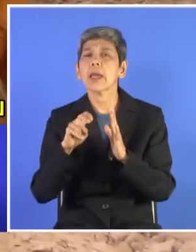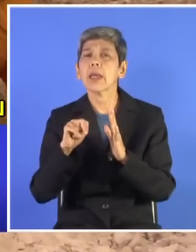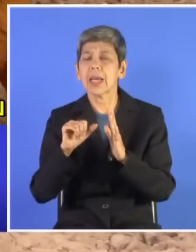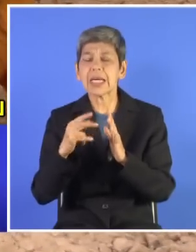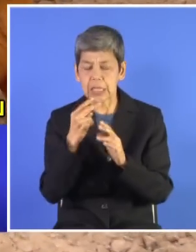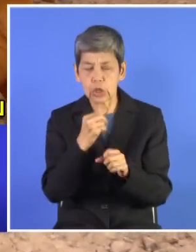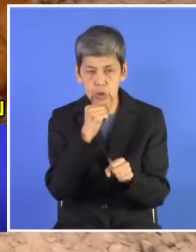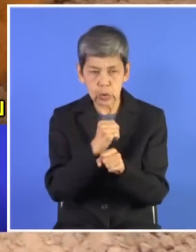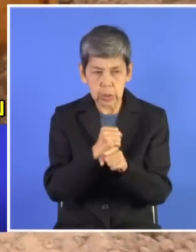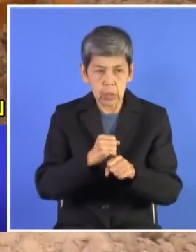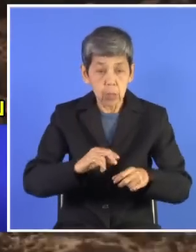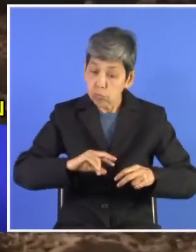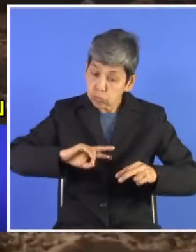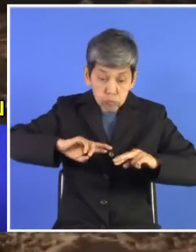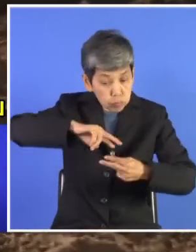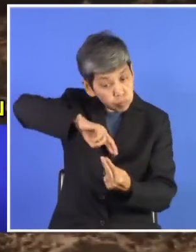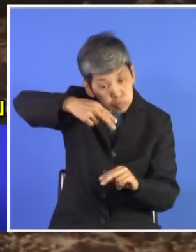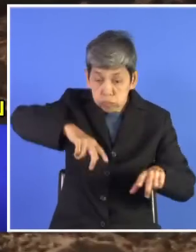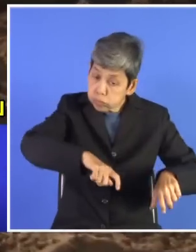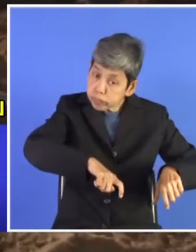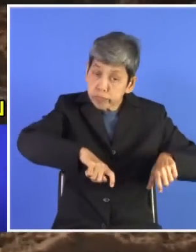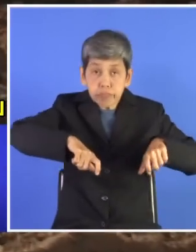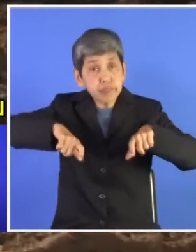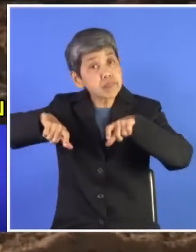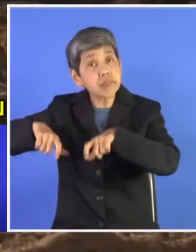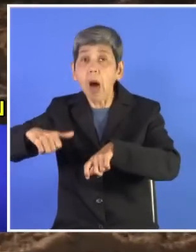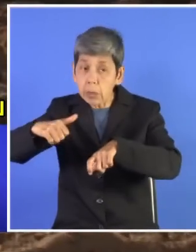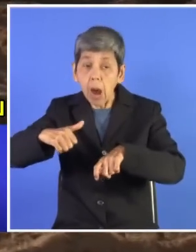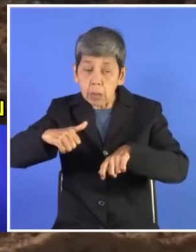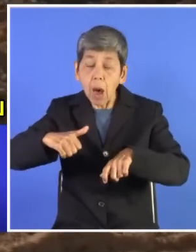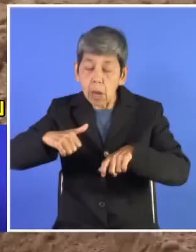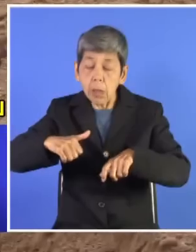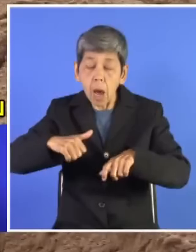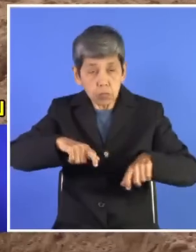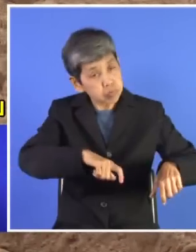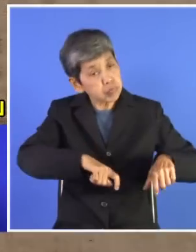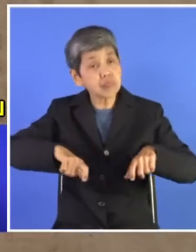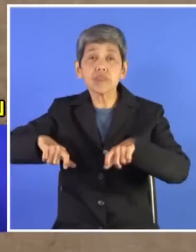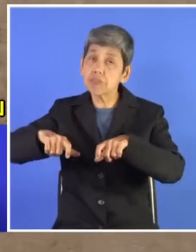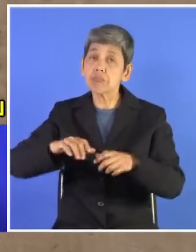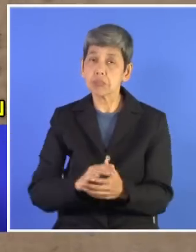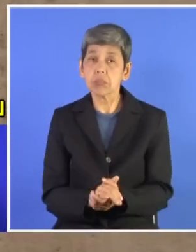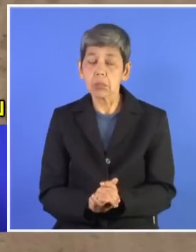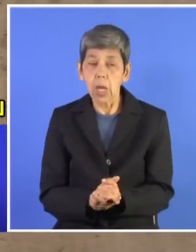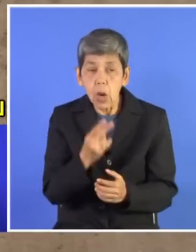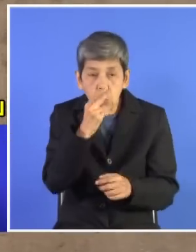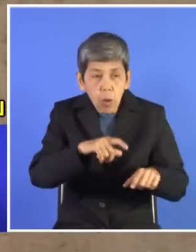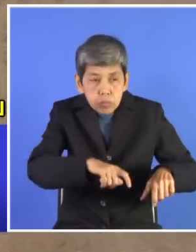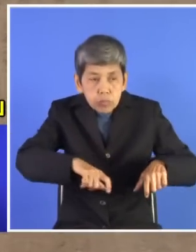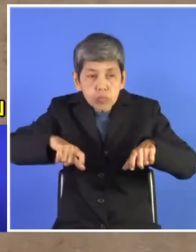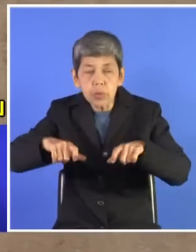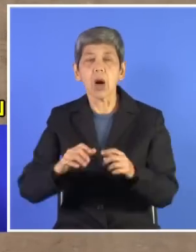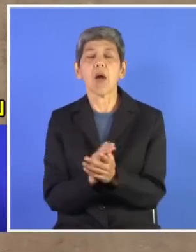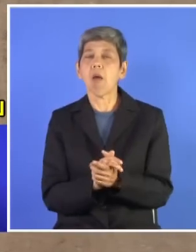ครับเชือกก็ไม่ขาดสลิงก็ไม่ขาดเออเนี่ยนะครับแบ็คโฮก็ลากขึ้นมาได้แบบสบายๆนี่นะครับลากขึ้นมาบนตะลิงเ